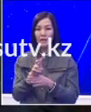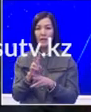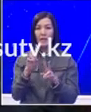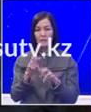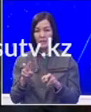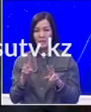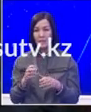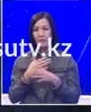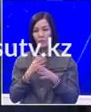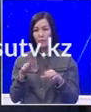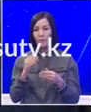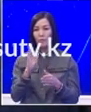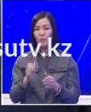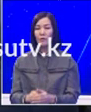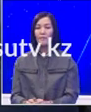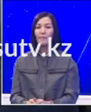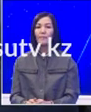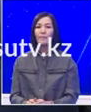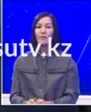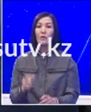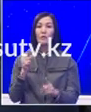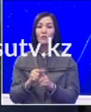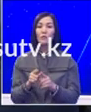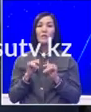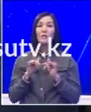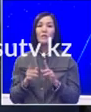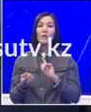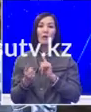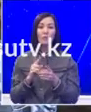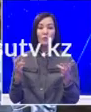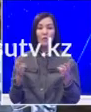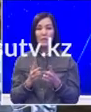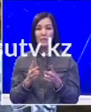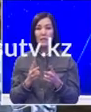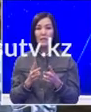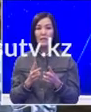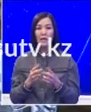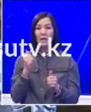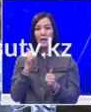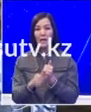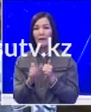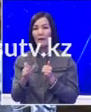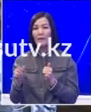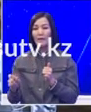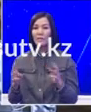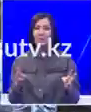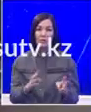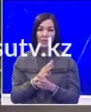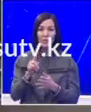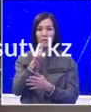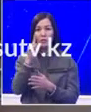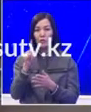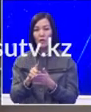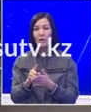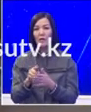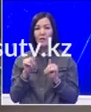көреді, жәрдемдесеміз. Сөзден іске көшетін кез келді. Осылай деген Қанат Алдабергенұлы әр тұрғының тілек талабы қараусыз қалмайды. Тек талап